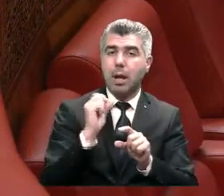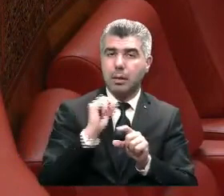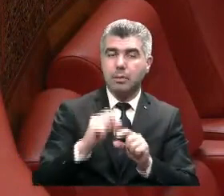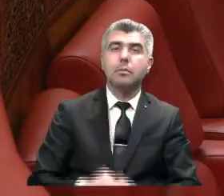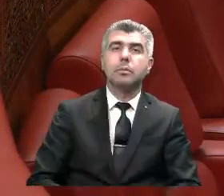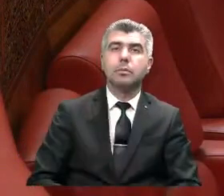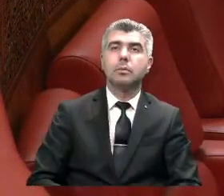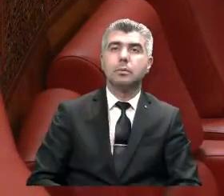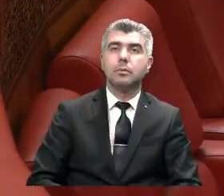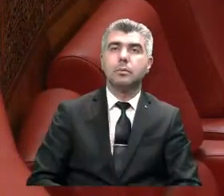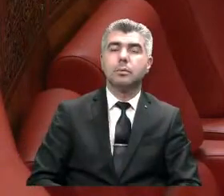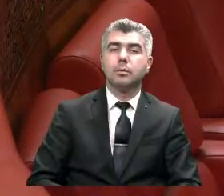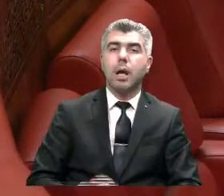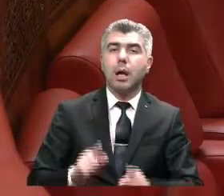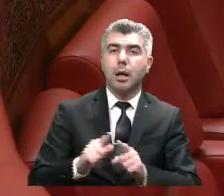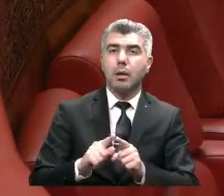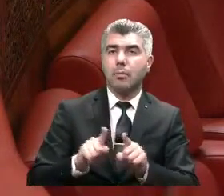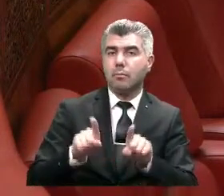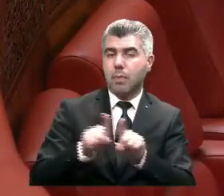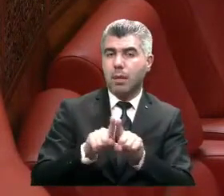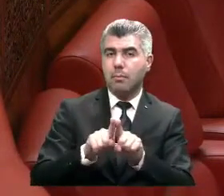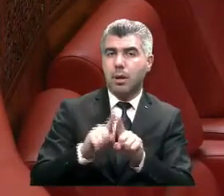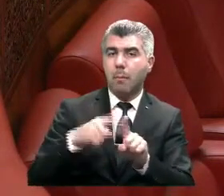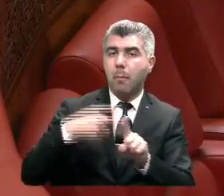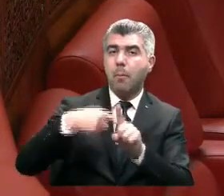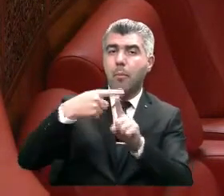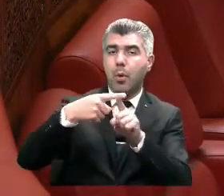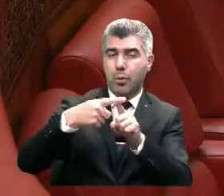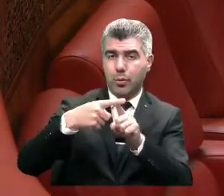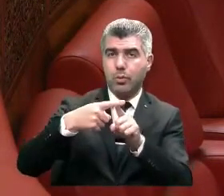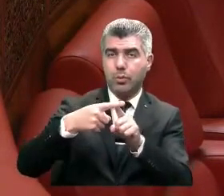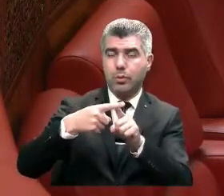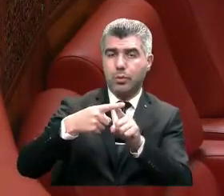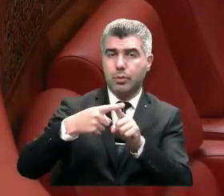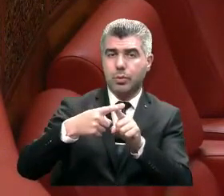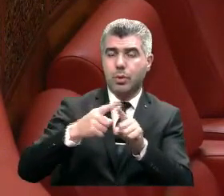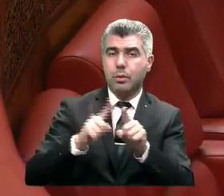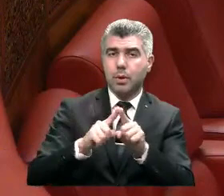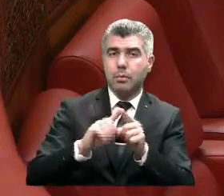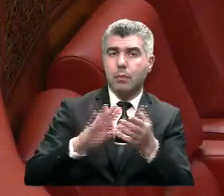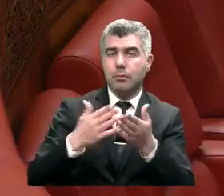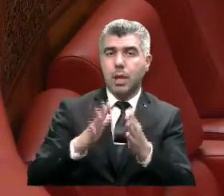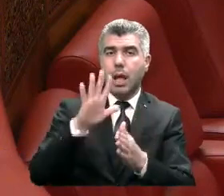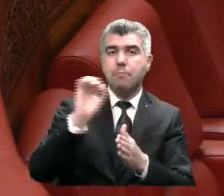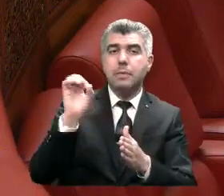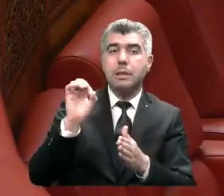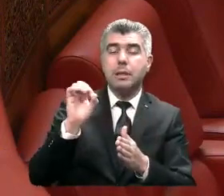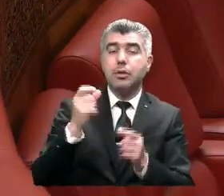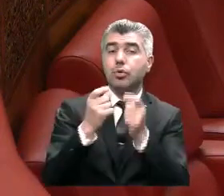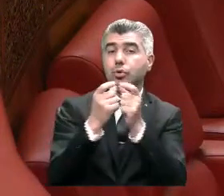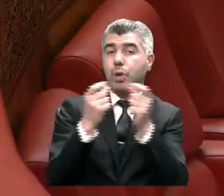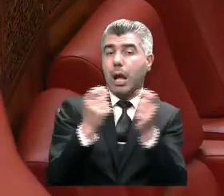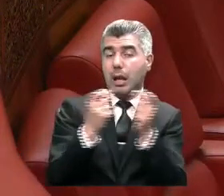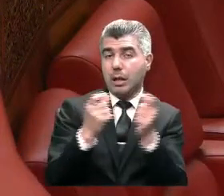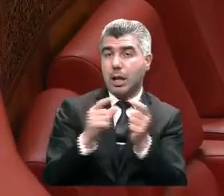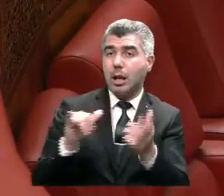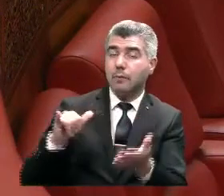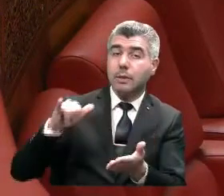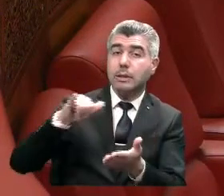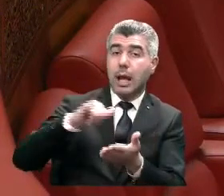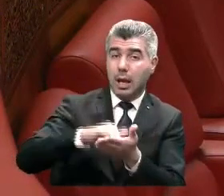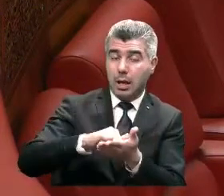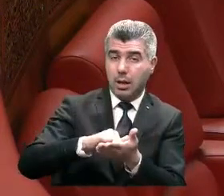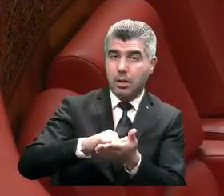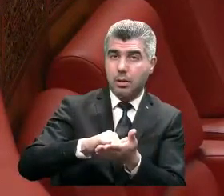الجوي هذا التضاعف ديال الفاعلين اللي وصل لازيد من 50 شركه ديال الطيران